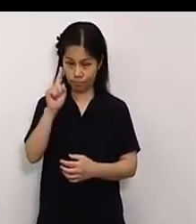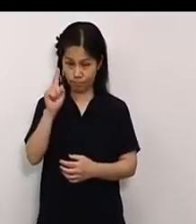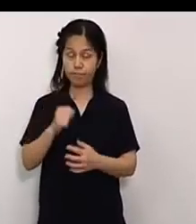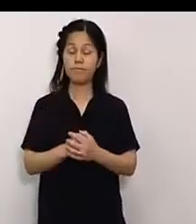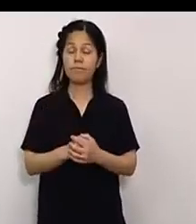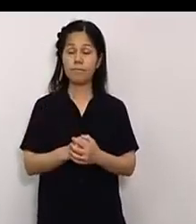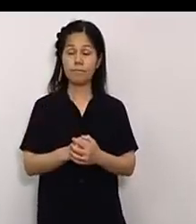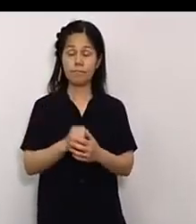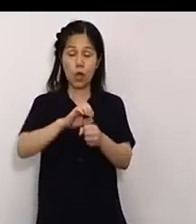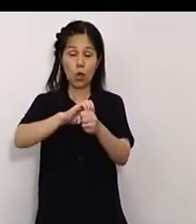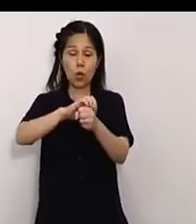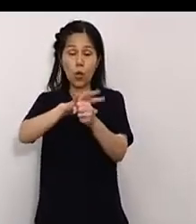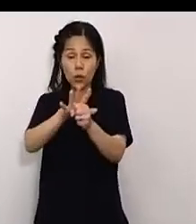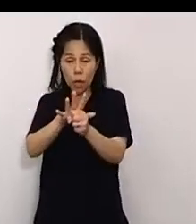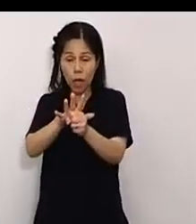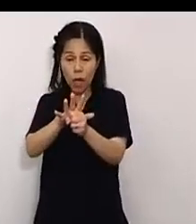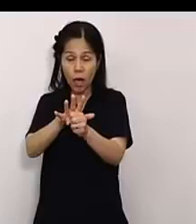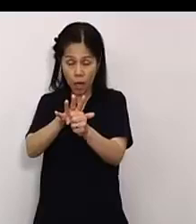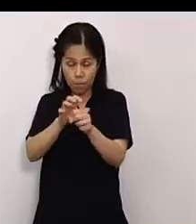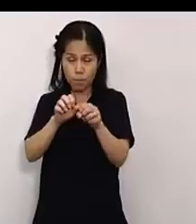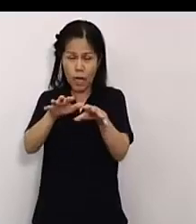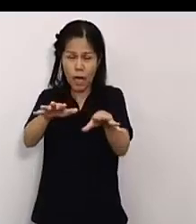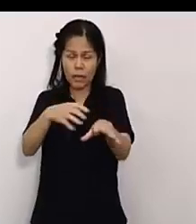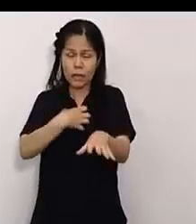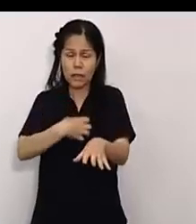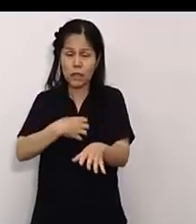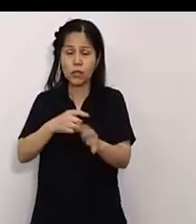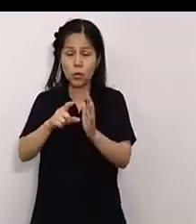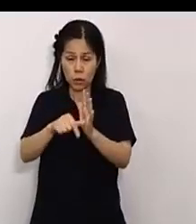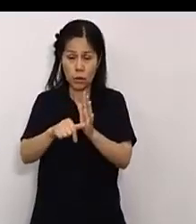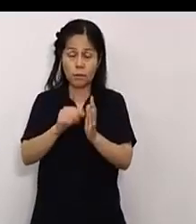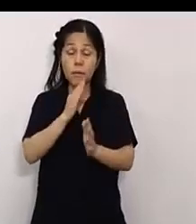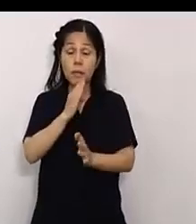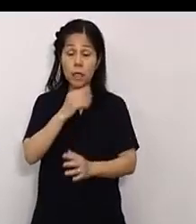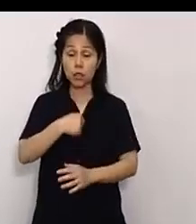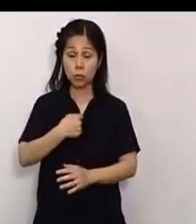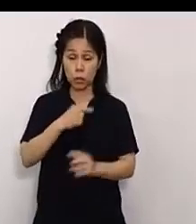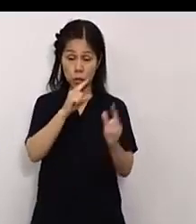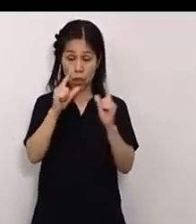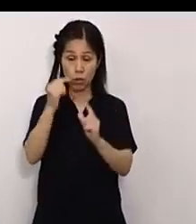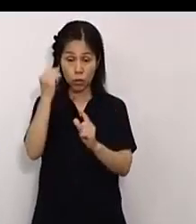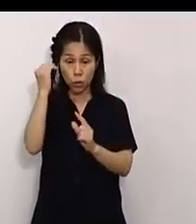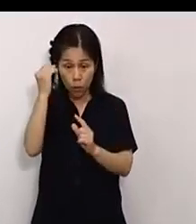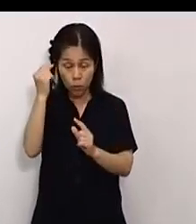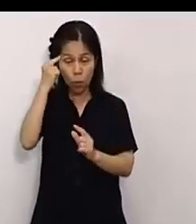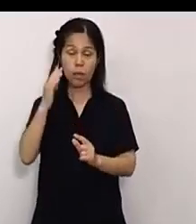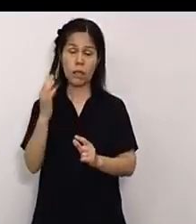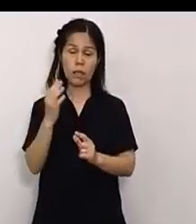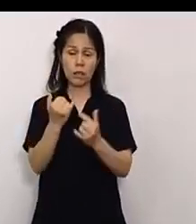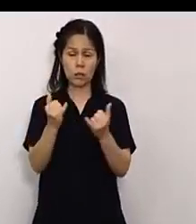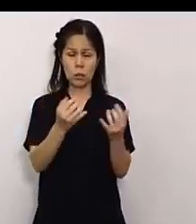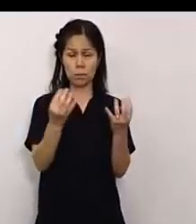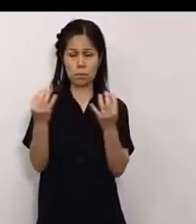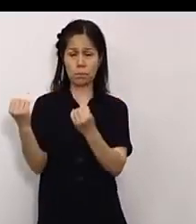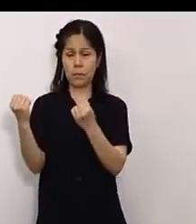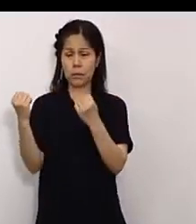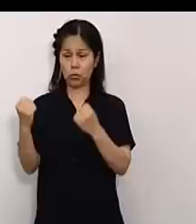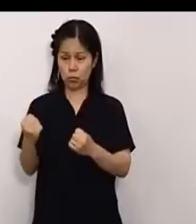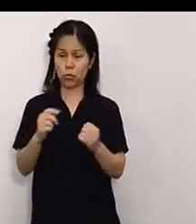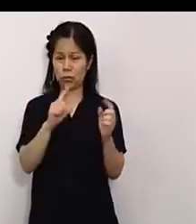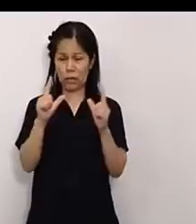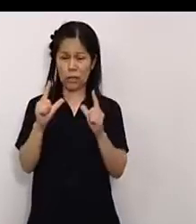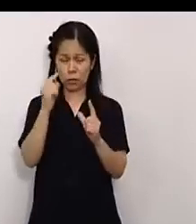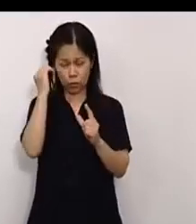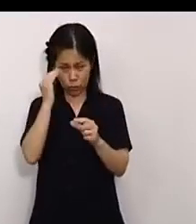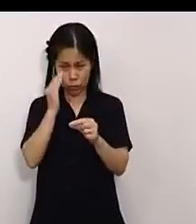コロナの危機が起きてからですね、そのまさか自分がその生活に困ると思わなかったっていう人がたくさんその生活に困ってるわけ